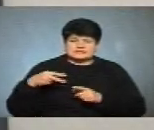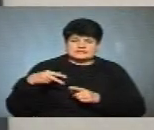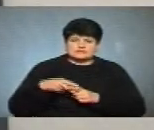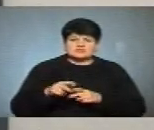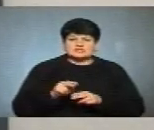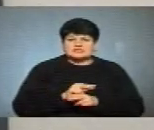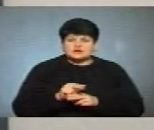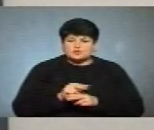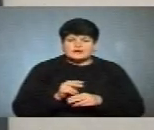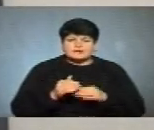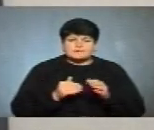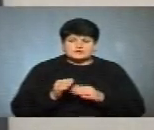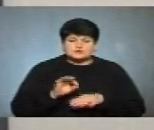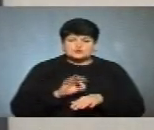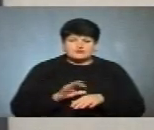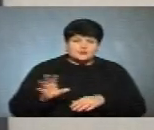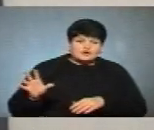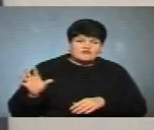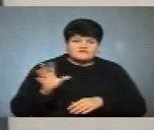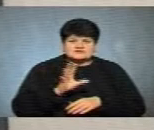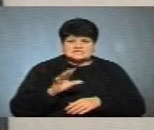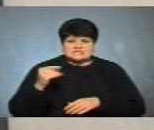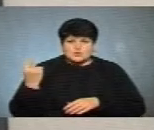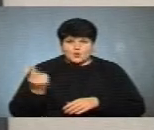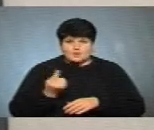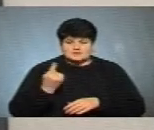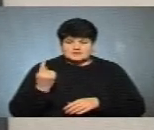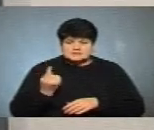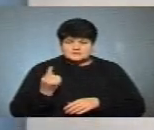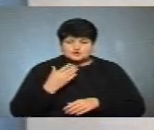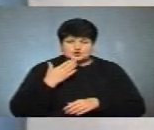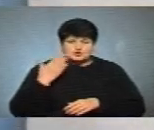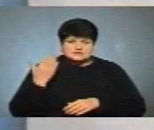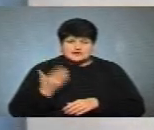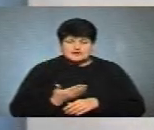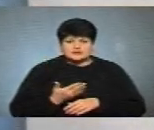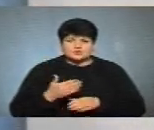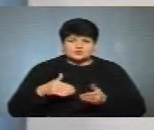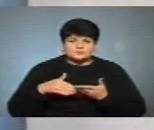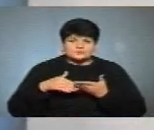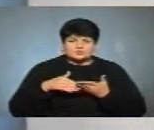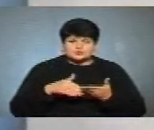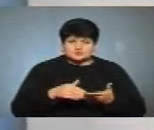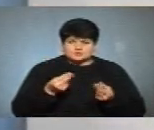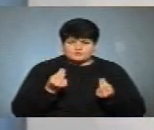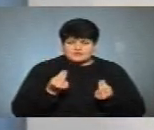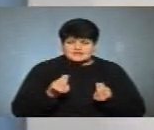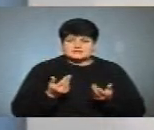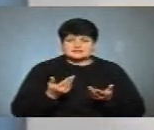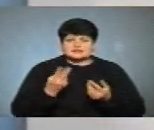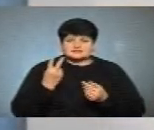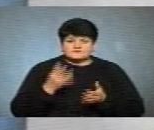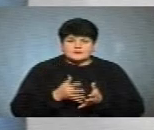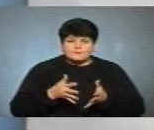лікування практично хворих всієї області. З останньої субвенції, значить,